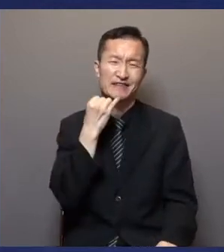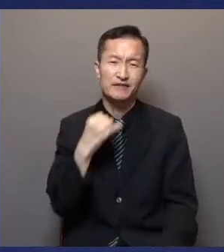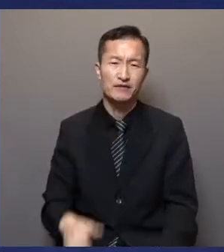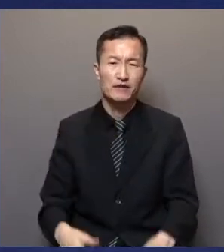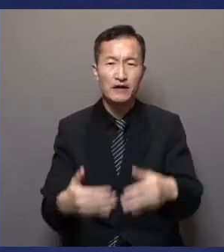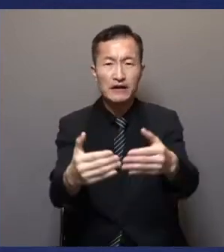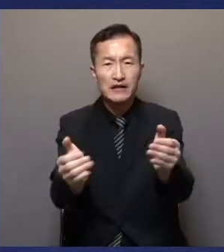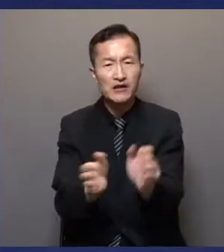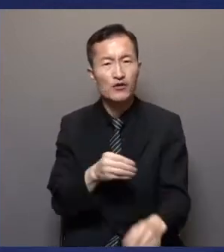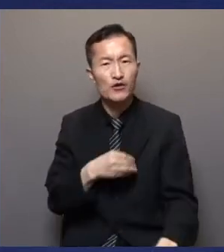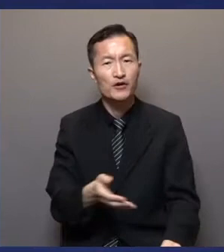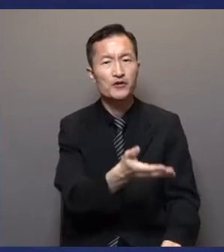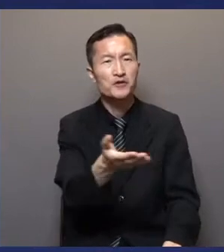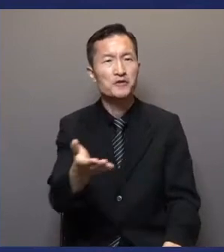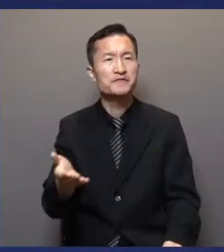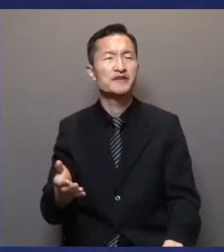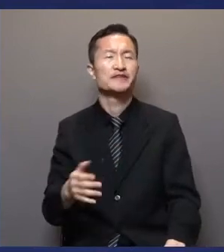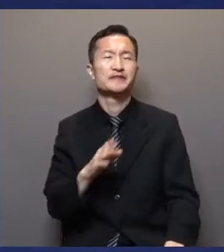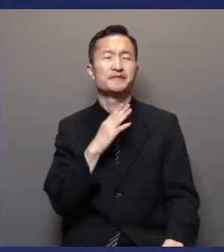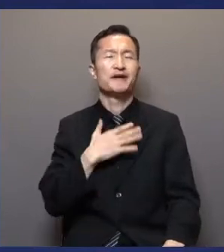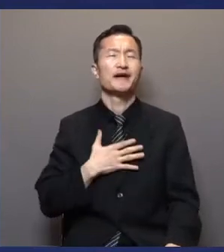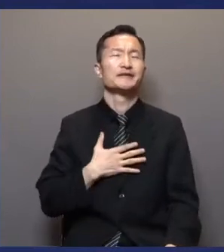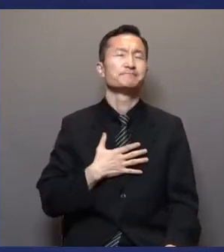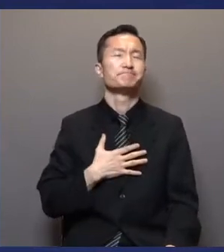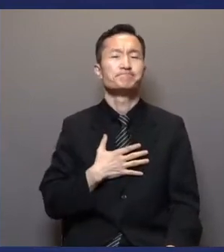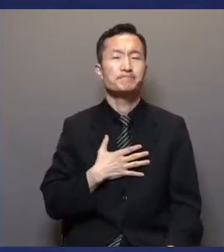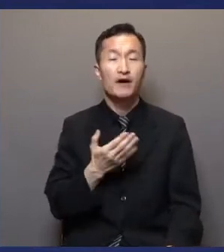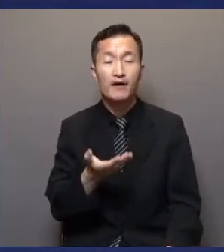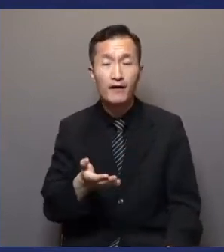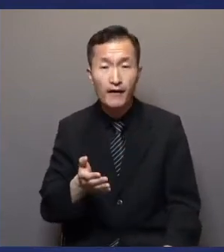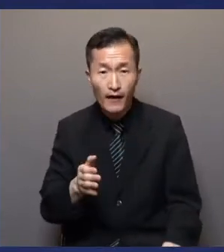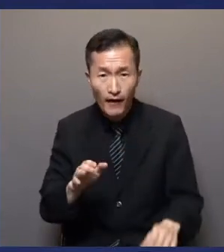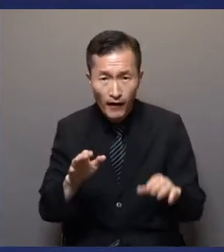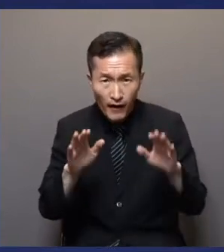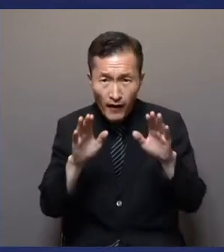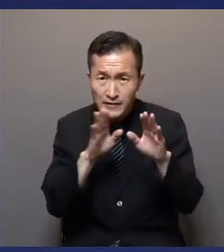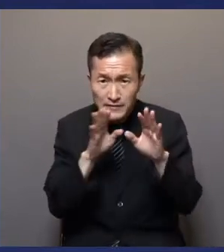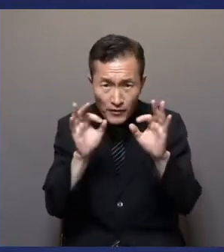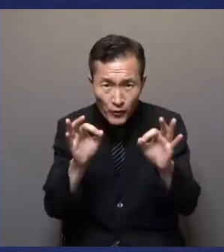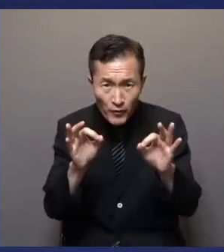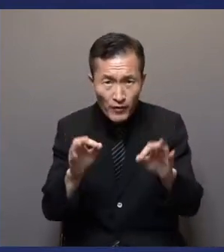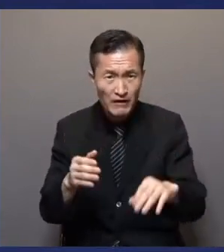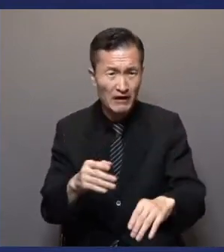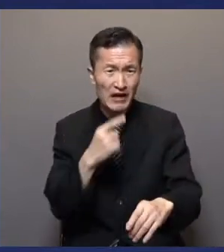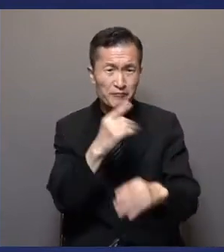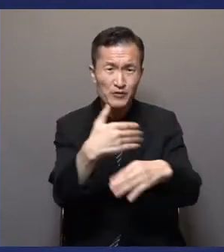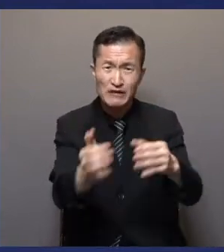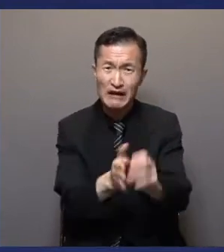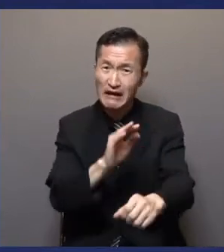은근 마음 뿌듯합니다. 그러나 실제 우리가 잘해서라기보다는